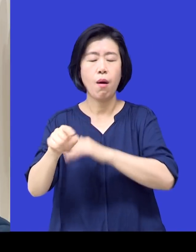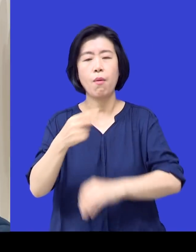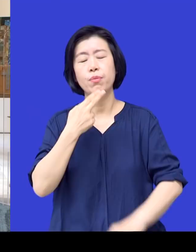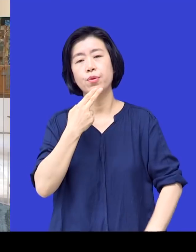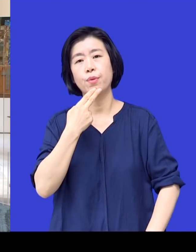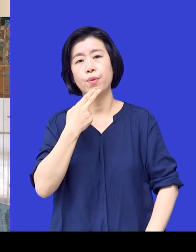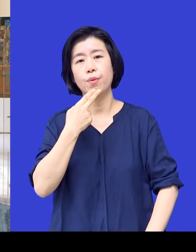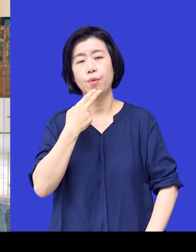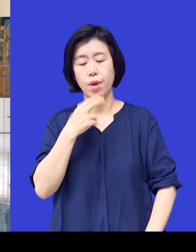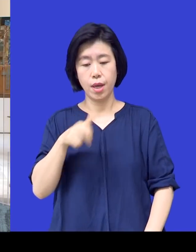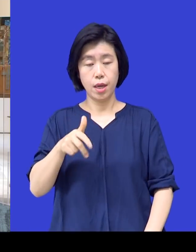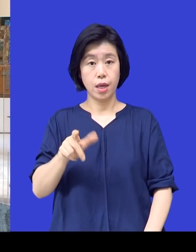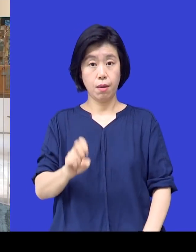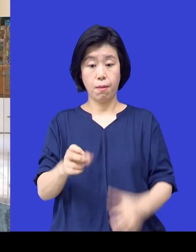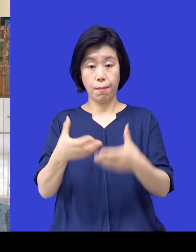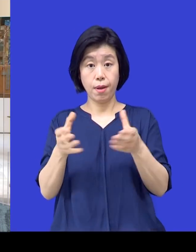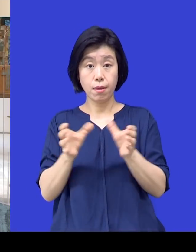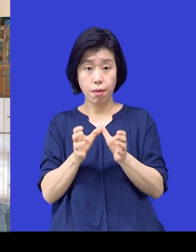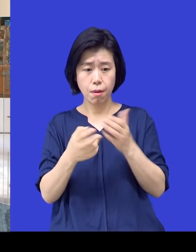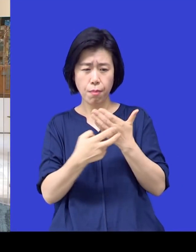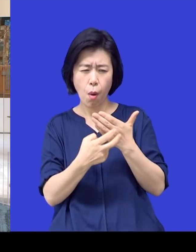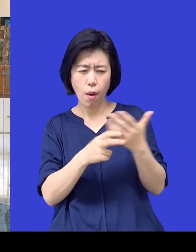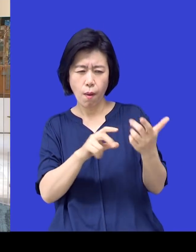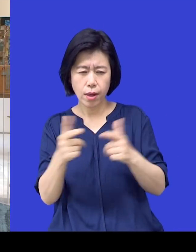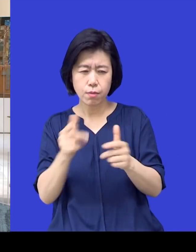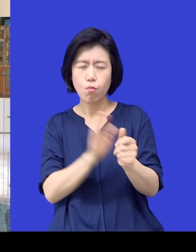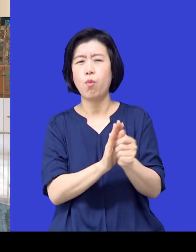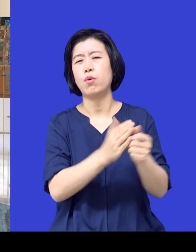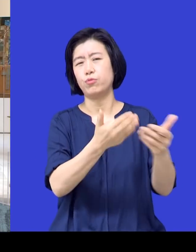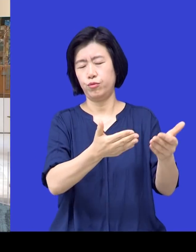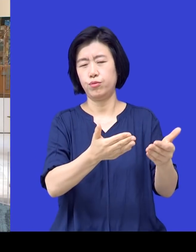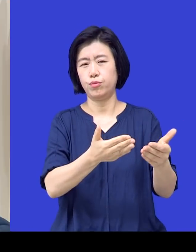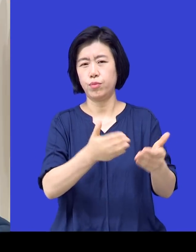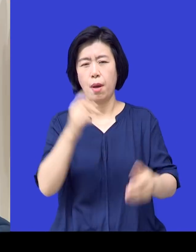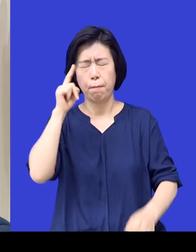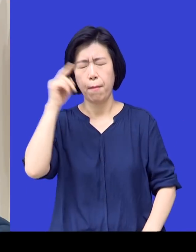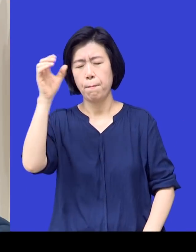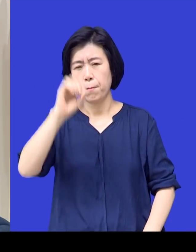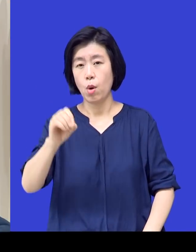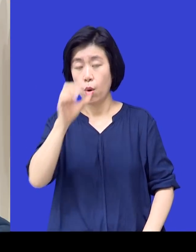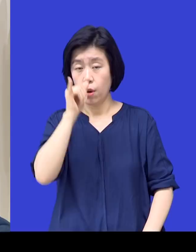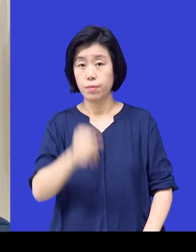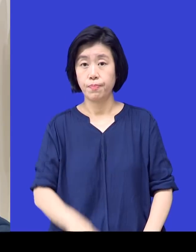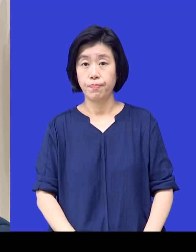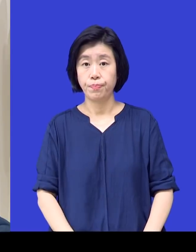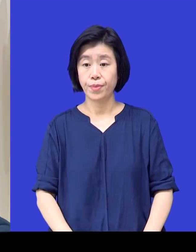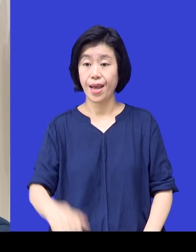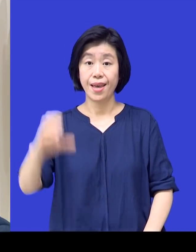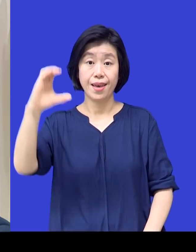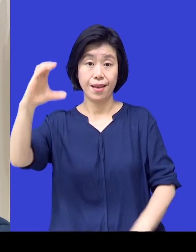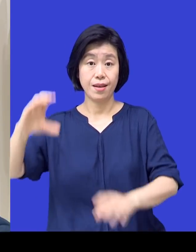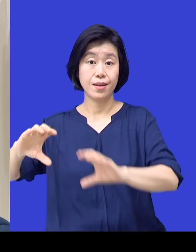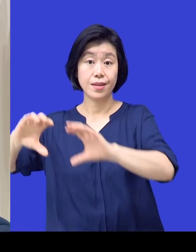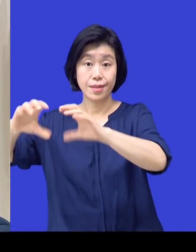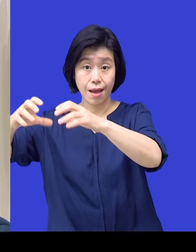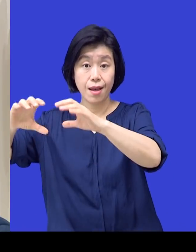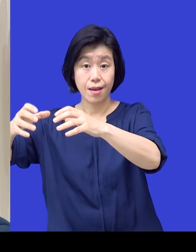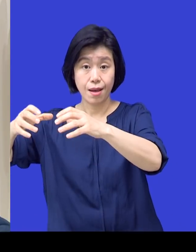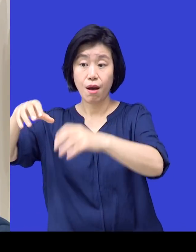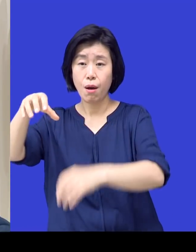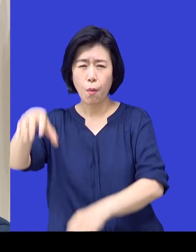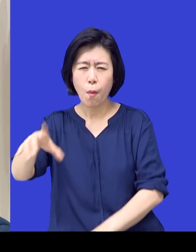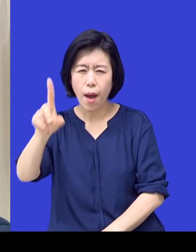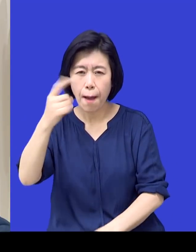다 해주거든요. 예. 그래서 미국을 다 조사했는데도 없는 거예요. 예. 카나다에 임상 실험하고